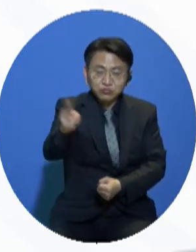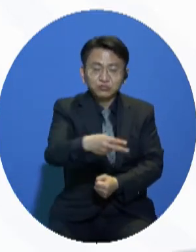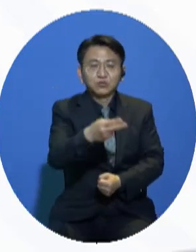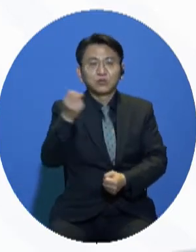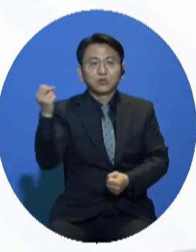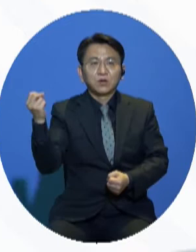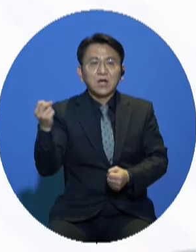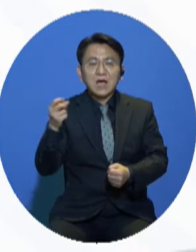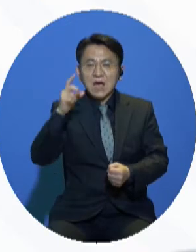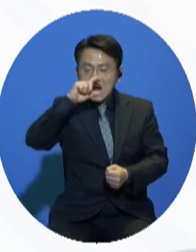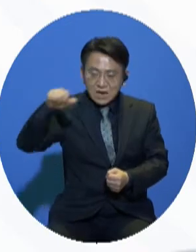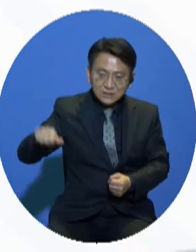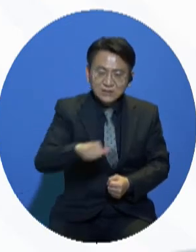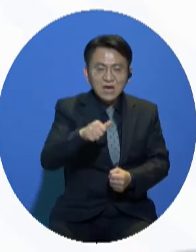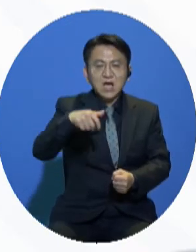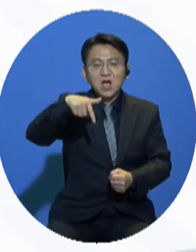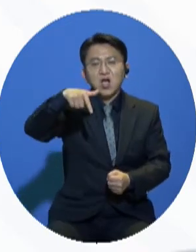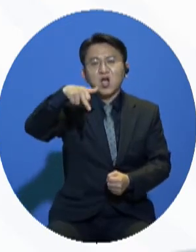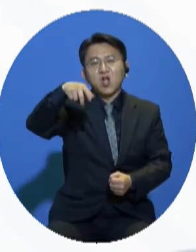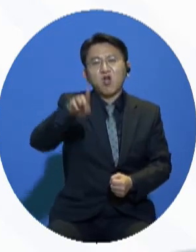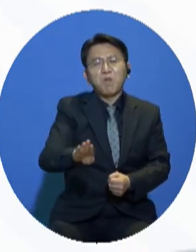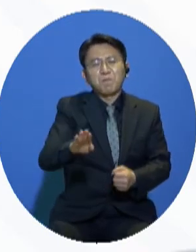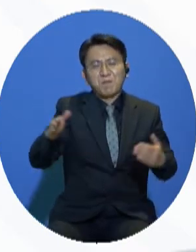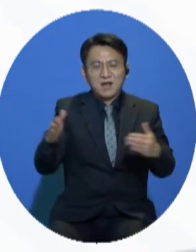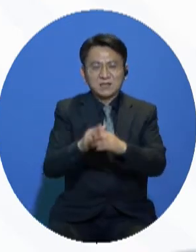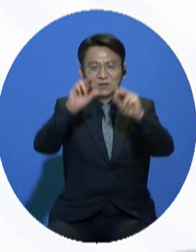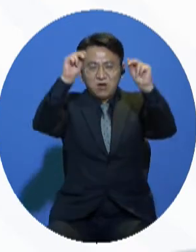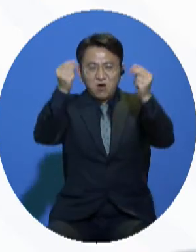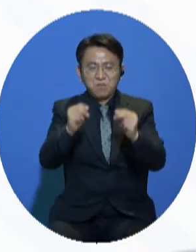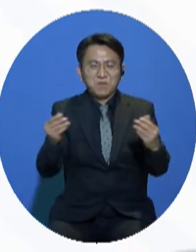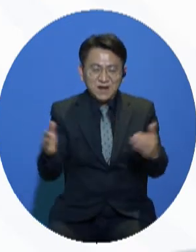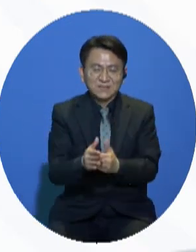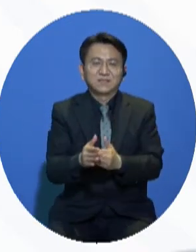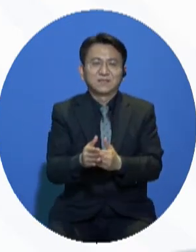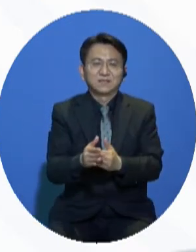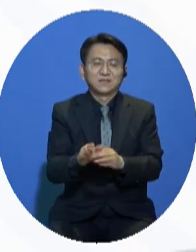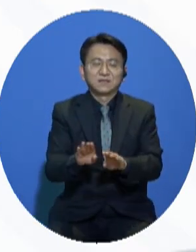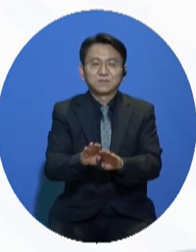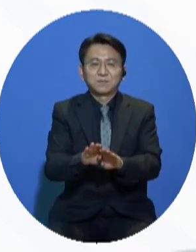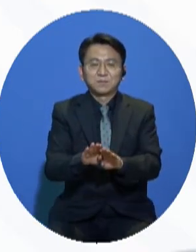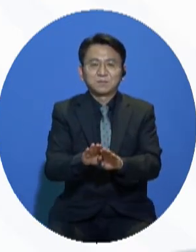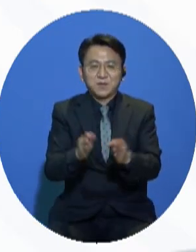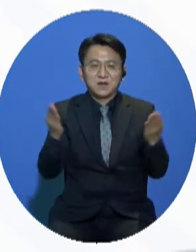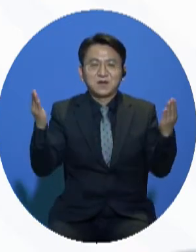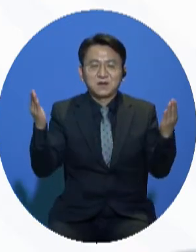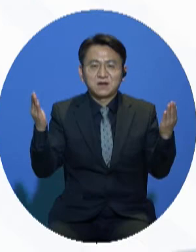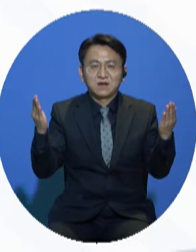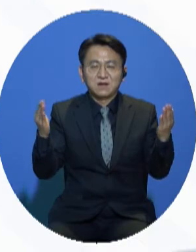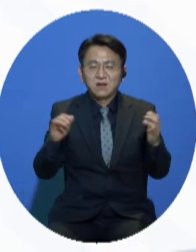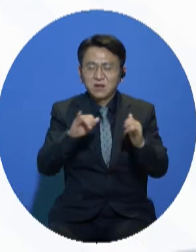그리고 아시아컵까지도 우리가 개최를 했습니다. 그래서 최초였고 전